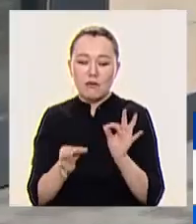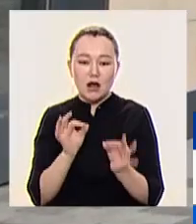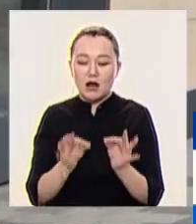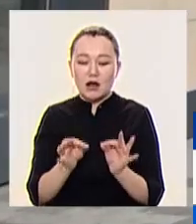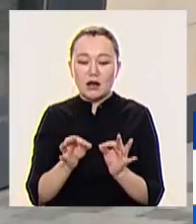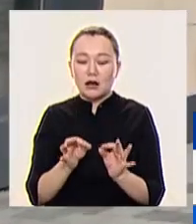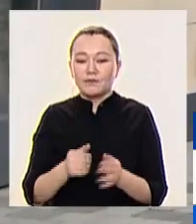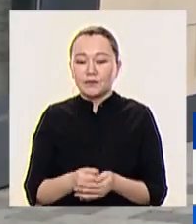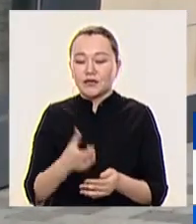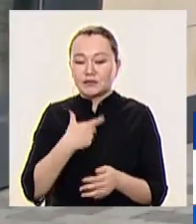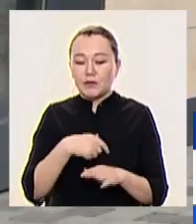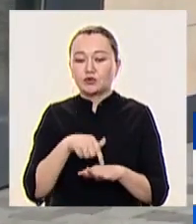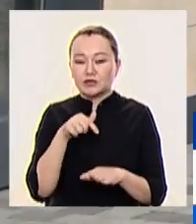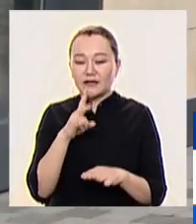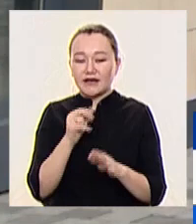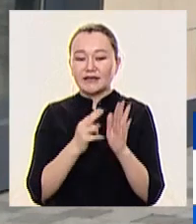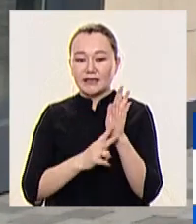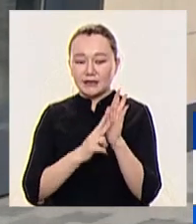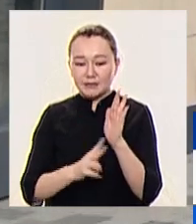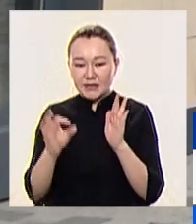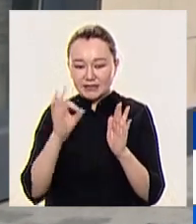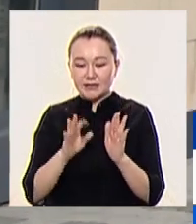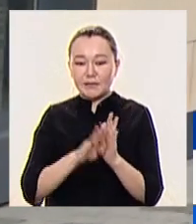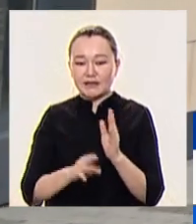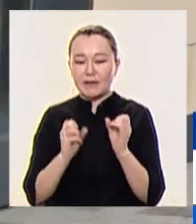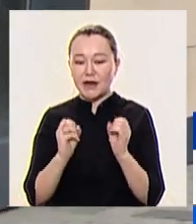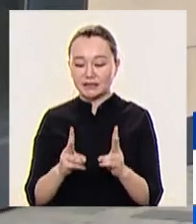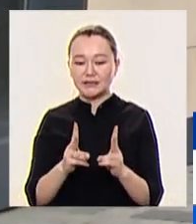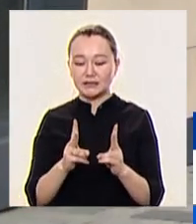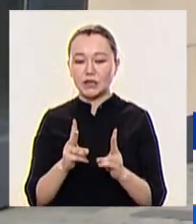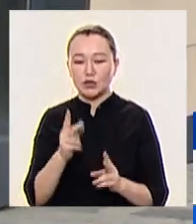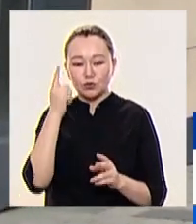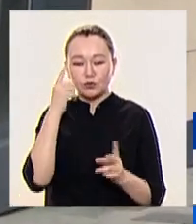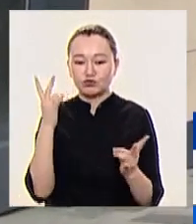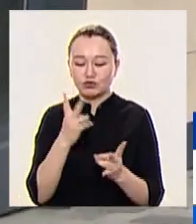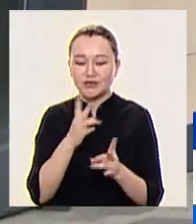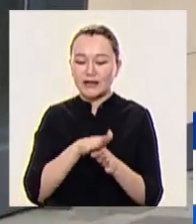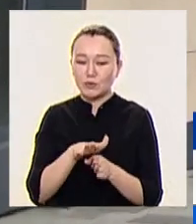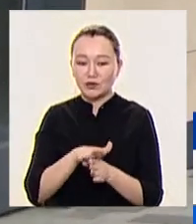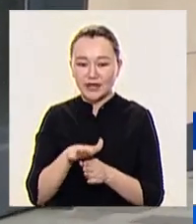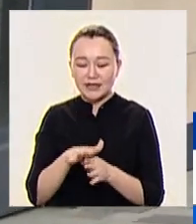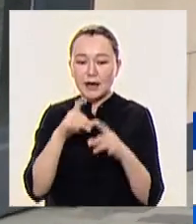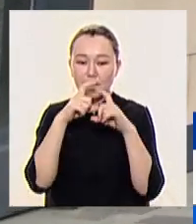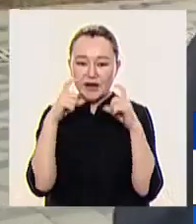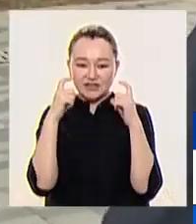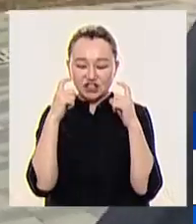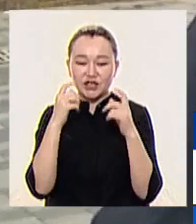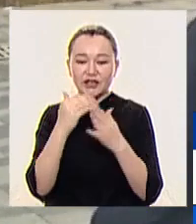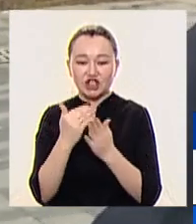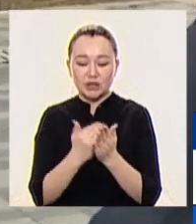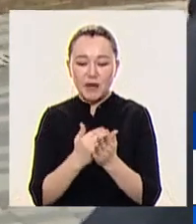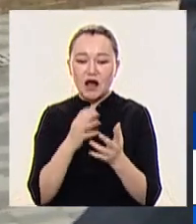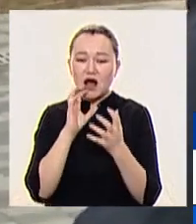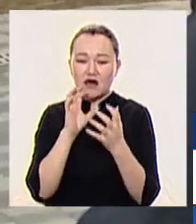так же. Чувствую себя на 70% в безопасности. Думаю, надо будет соблюдать масочный режим. Ну,